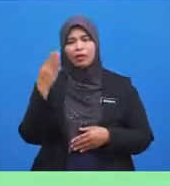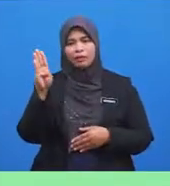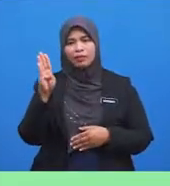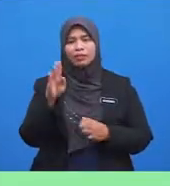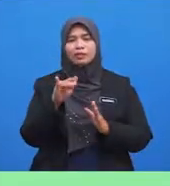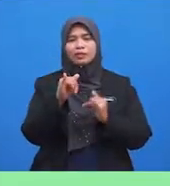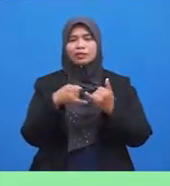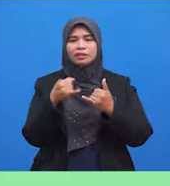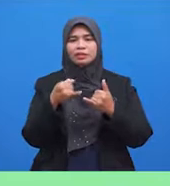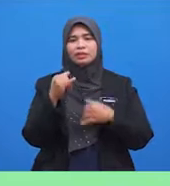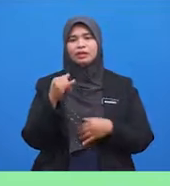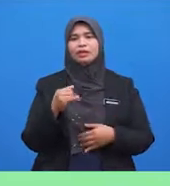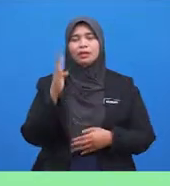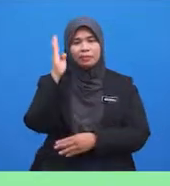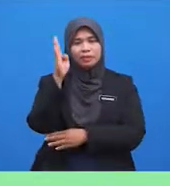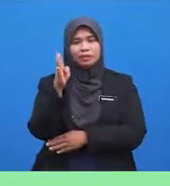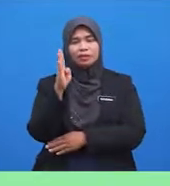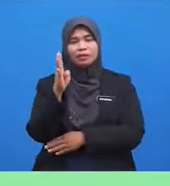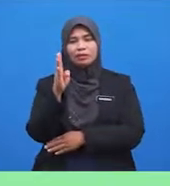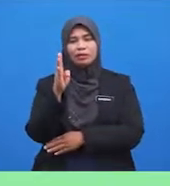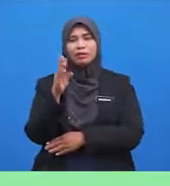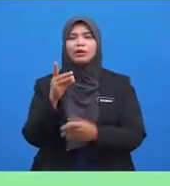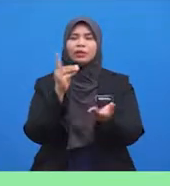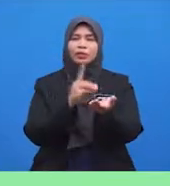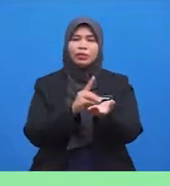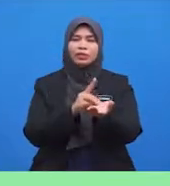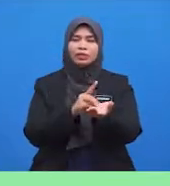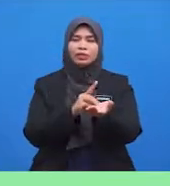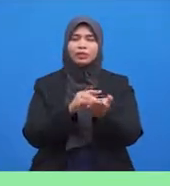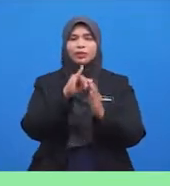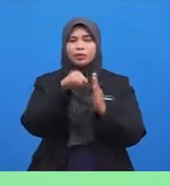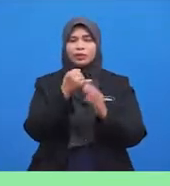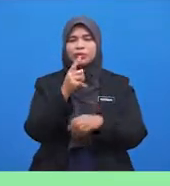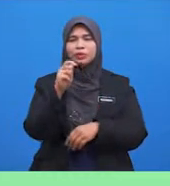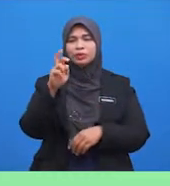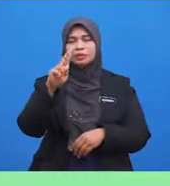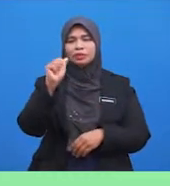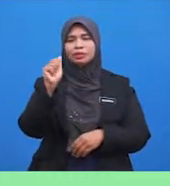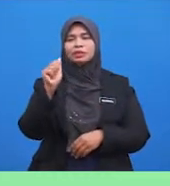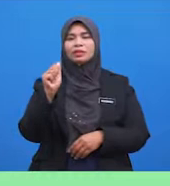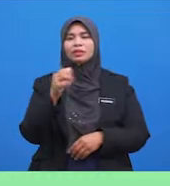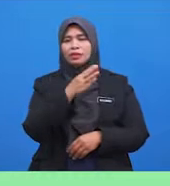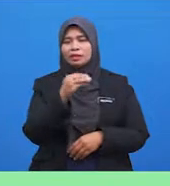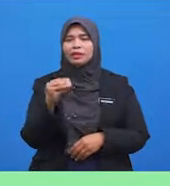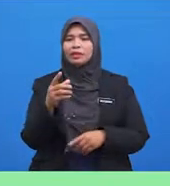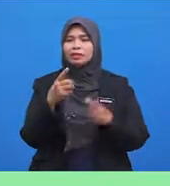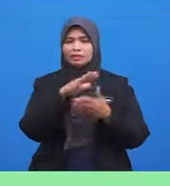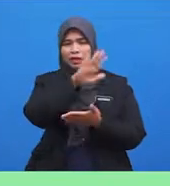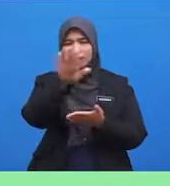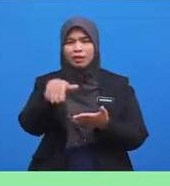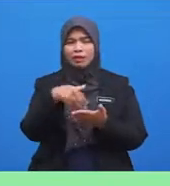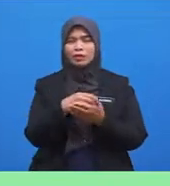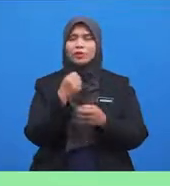bahawa pensyarah, doktor, jurutera dan